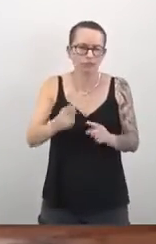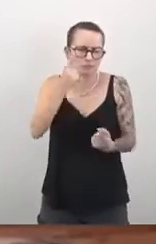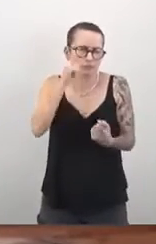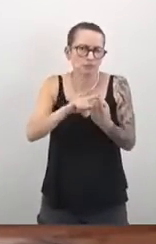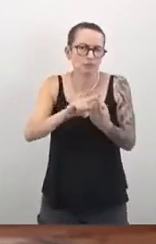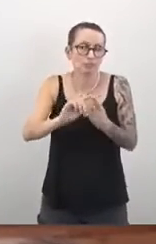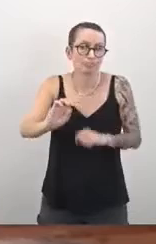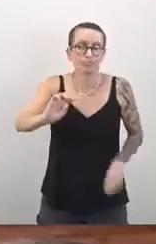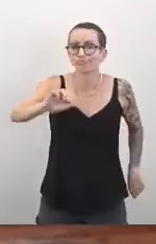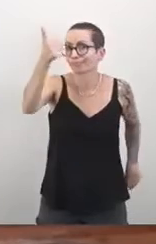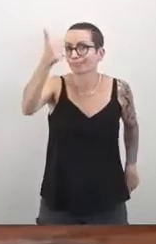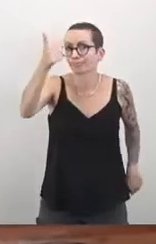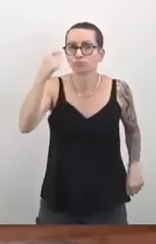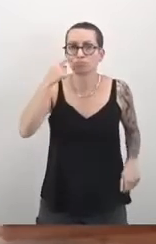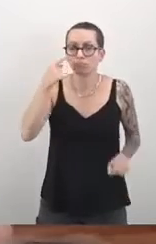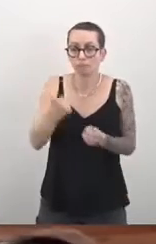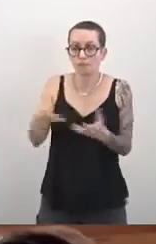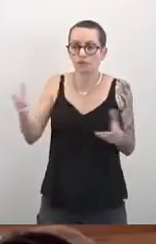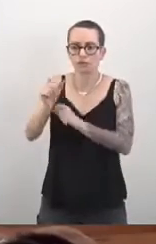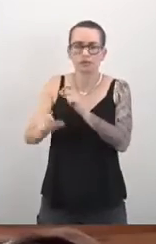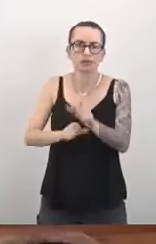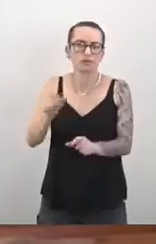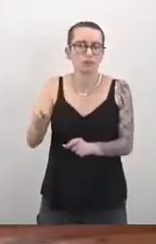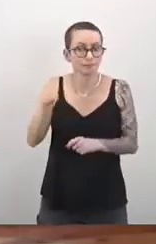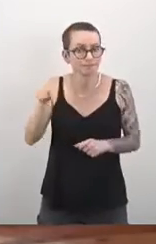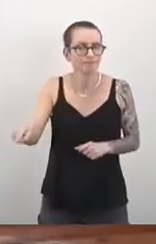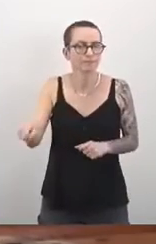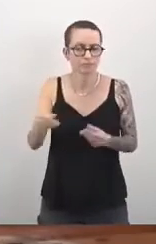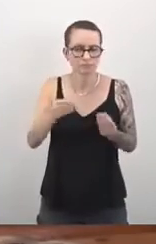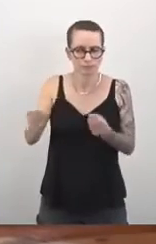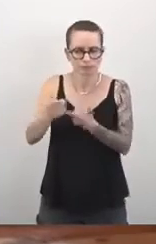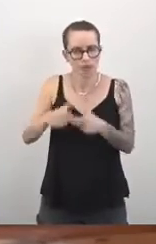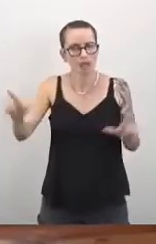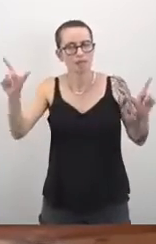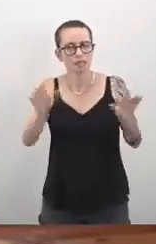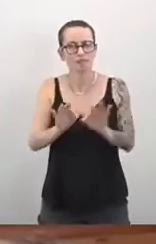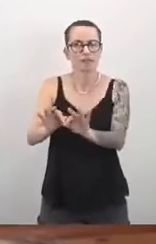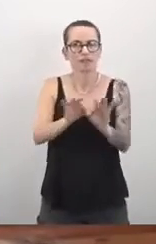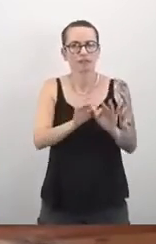numéro 1 d'une grande partie des gens. C'est ce qui permet la liberté et la fraternité.